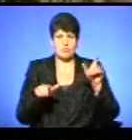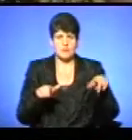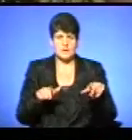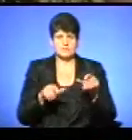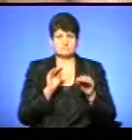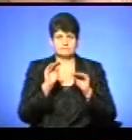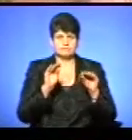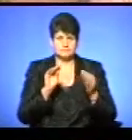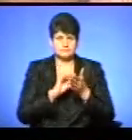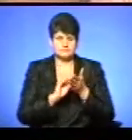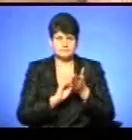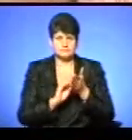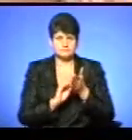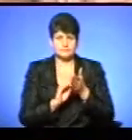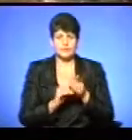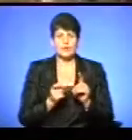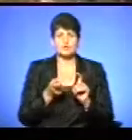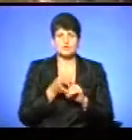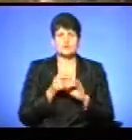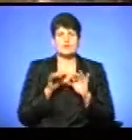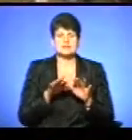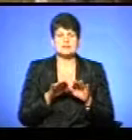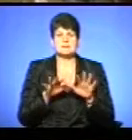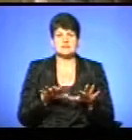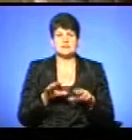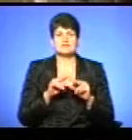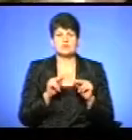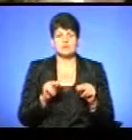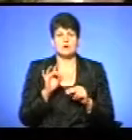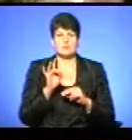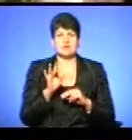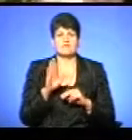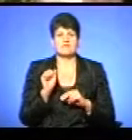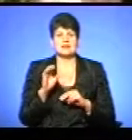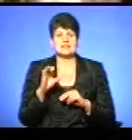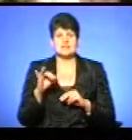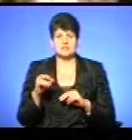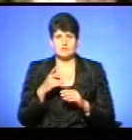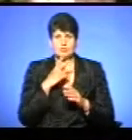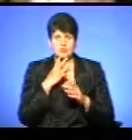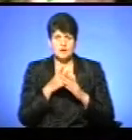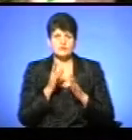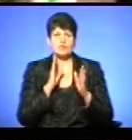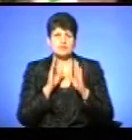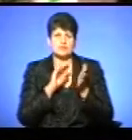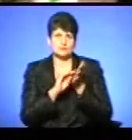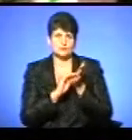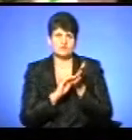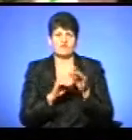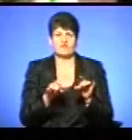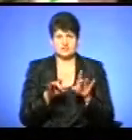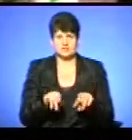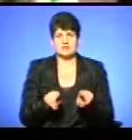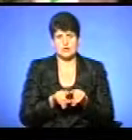Я перепрошую, а ви... Долучився до акції місцевий вчитель Роман Васильчик. Я побачив пост у Фейсбуці і вирішив